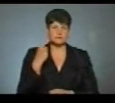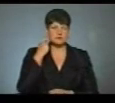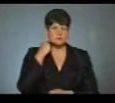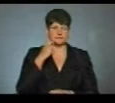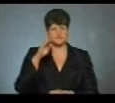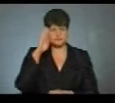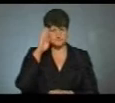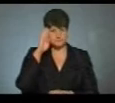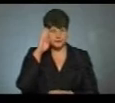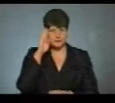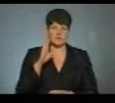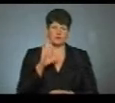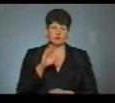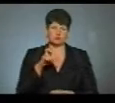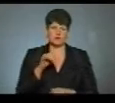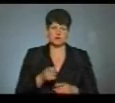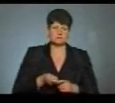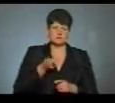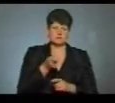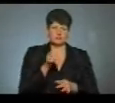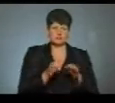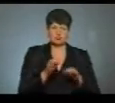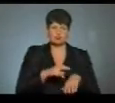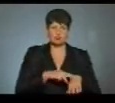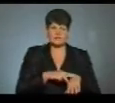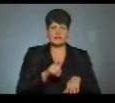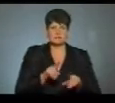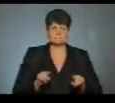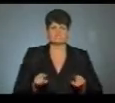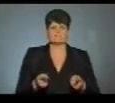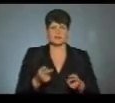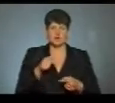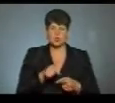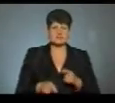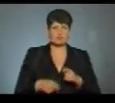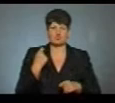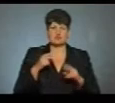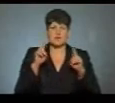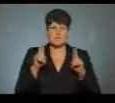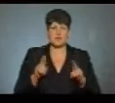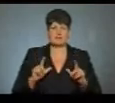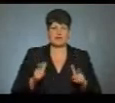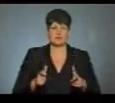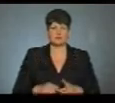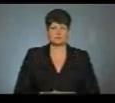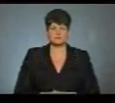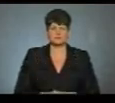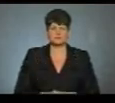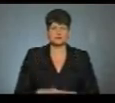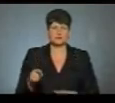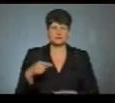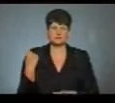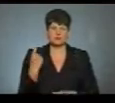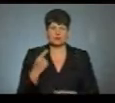тернополянин Володимир Букатка подав до суду на поліцейських, які затримали його за порушення правил карантину. На Тернопільщині